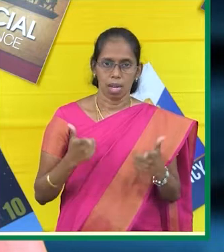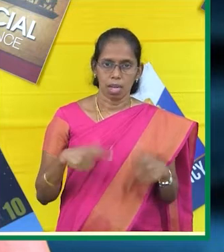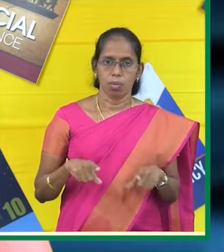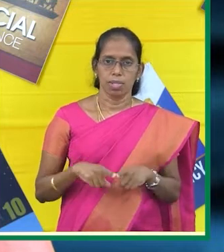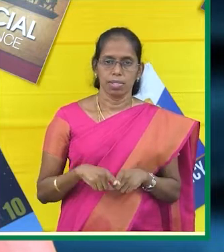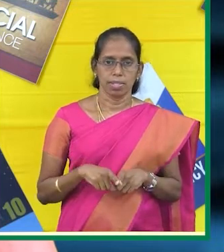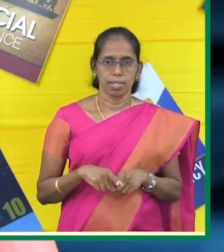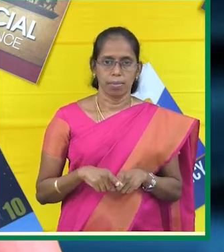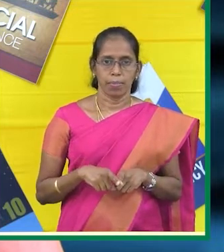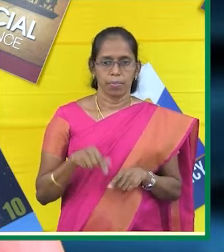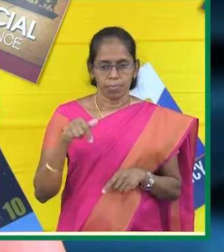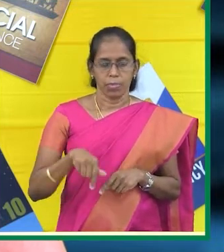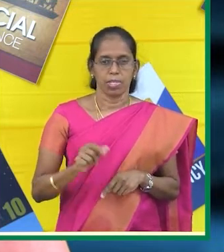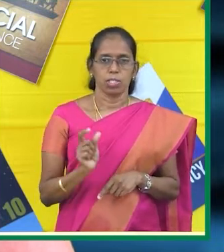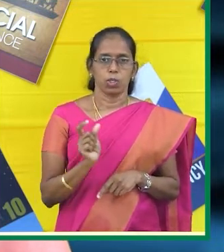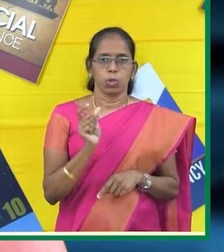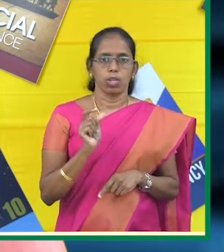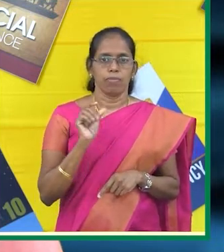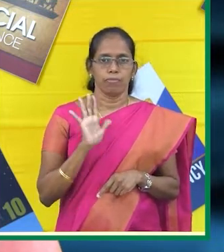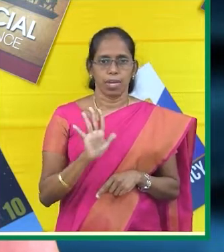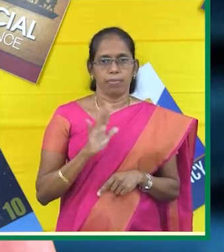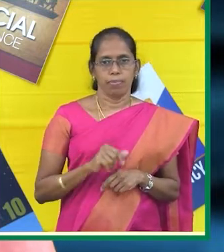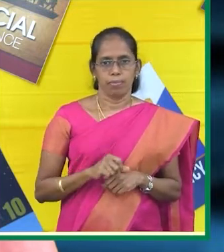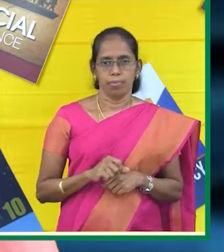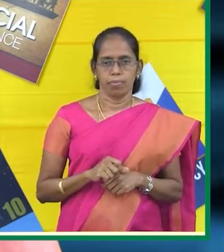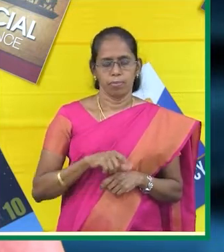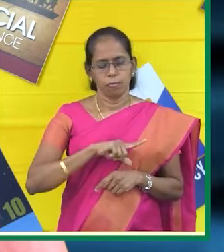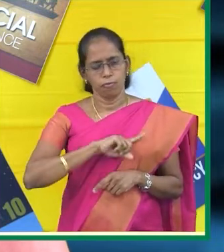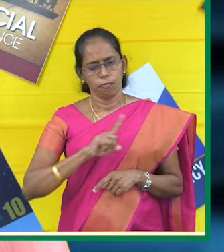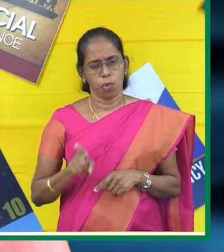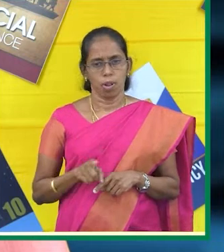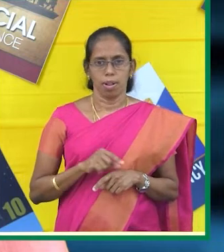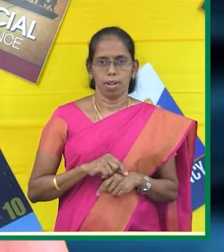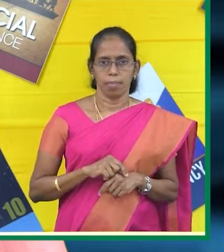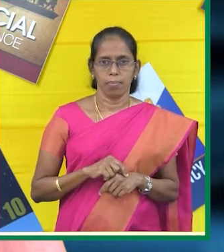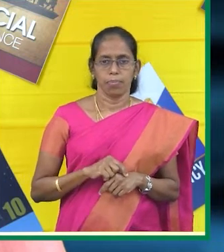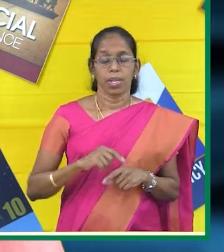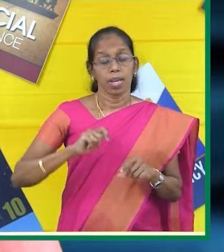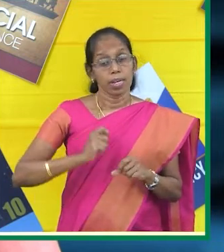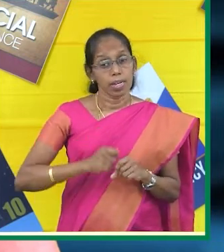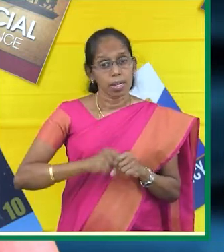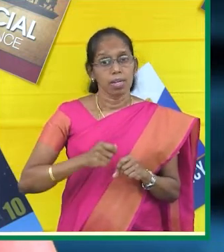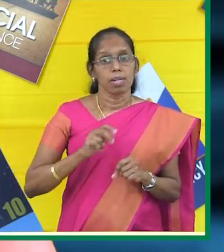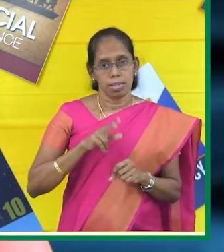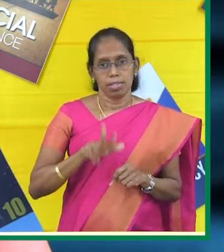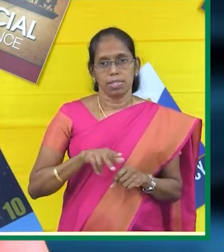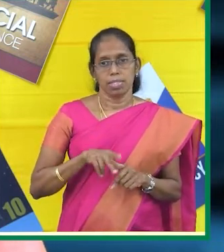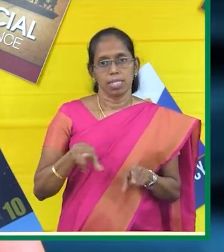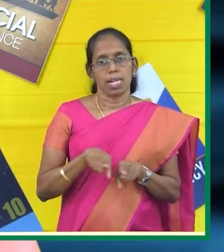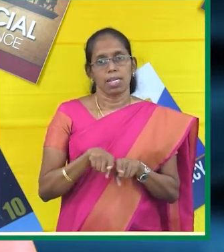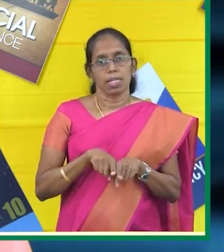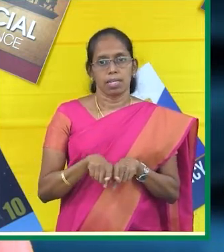அப்படி இருக்கிற பொழுது இந்த பாடம், இந்த யூனிட் 5 முழுவதுமாகவே டெக்னாலஜியை